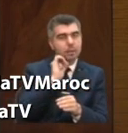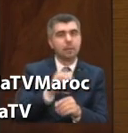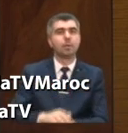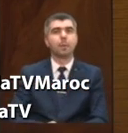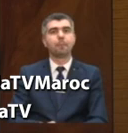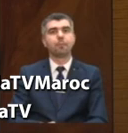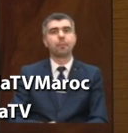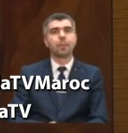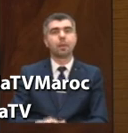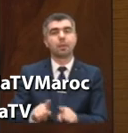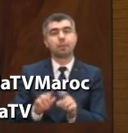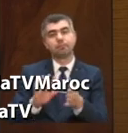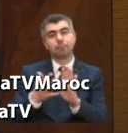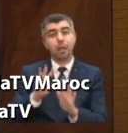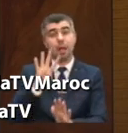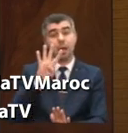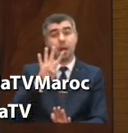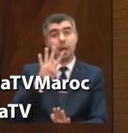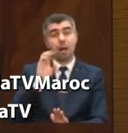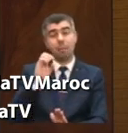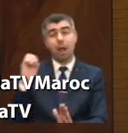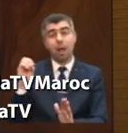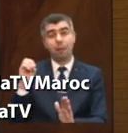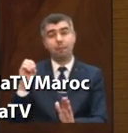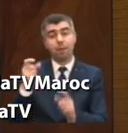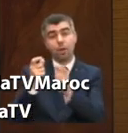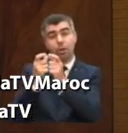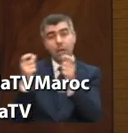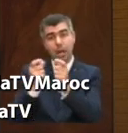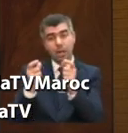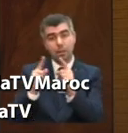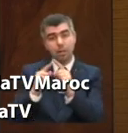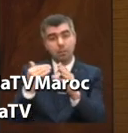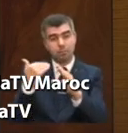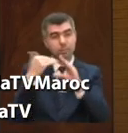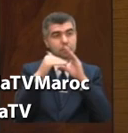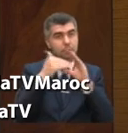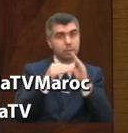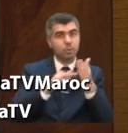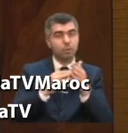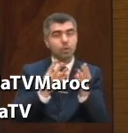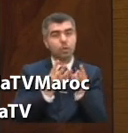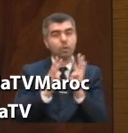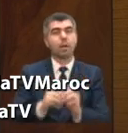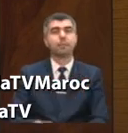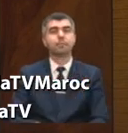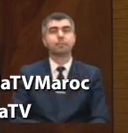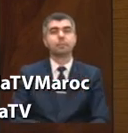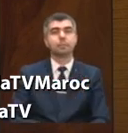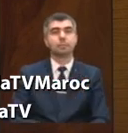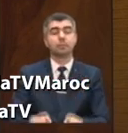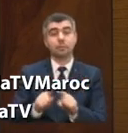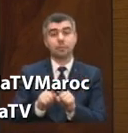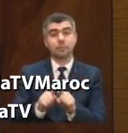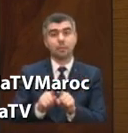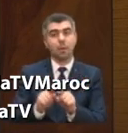اللجنة. كنذكر ما يزيد على 4000 مقاولة صرحت ديالها غتحل في شهر 4 على هذه اللجنة، وبالتالي المعايير